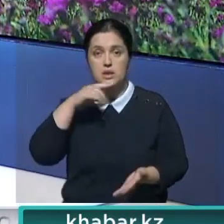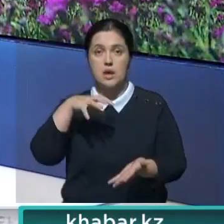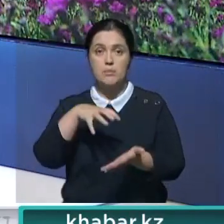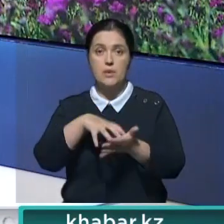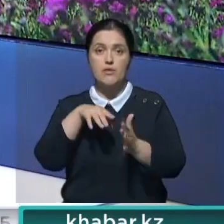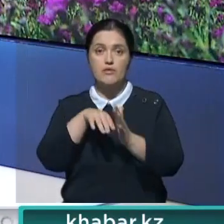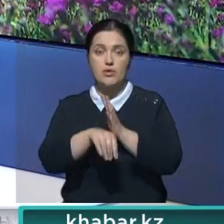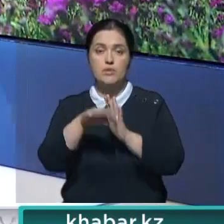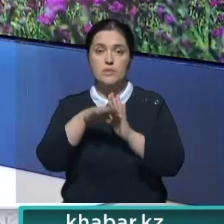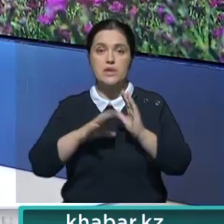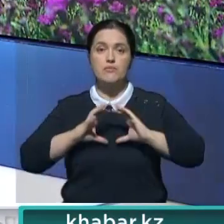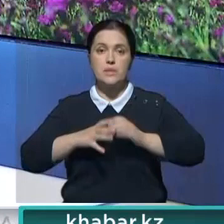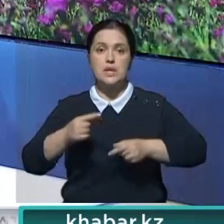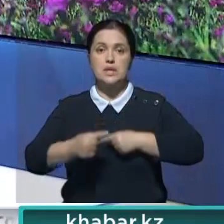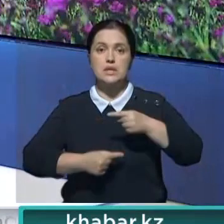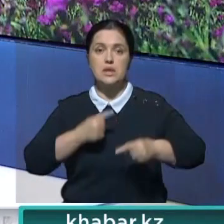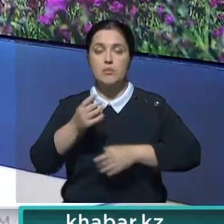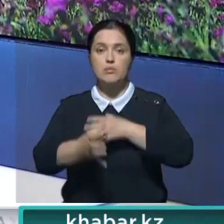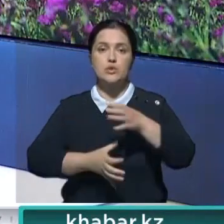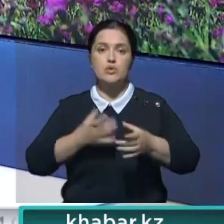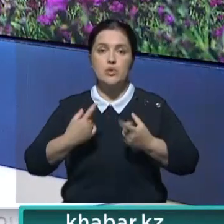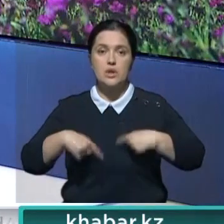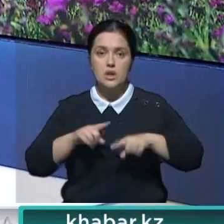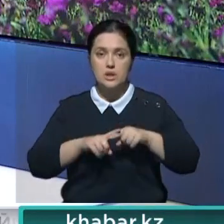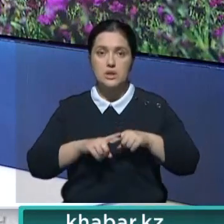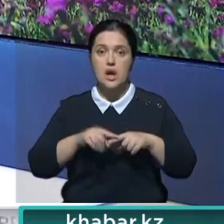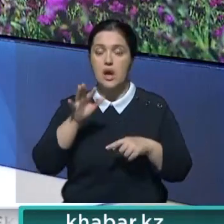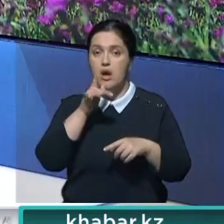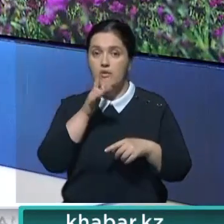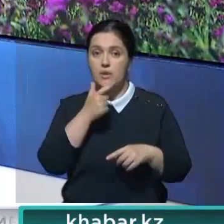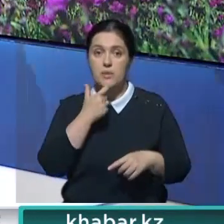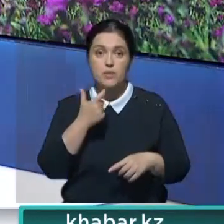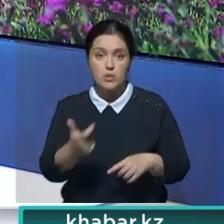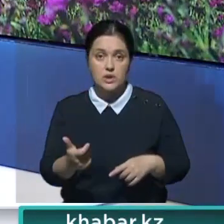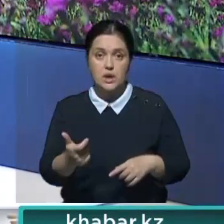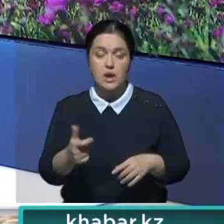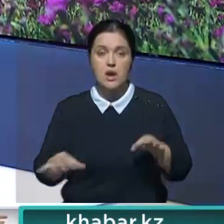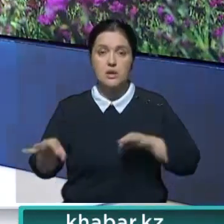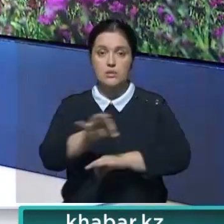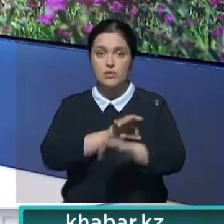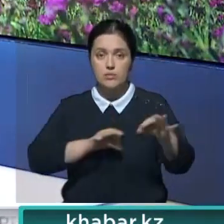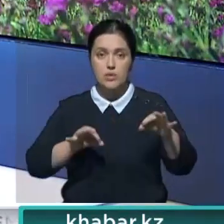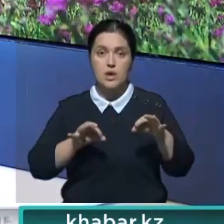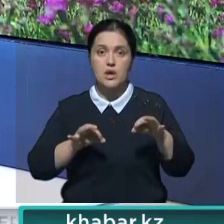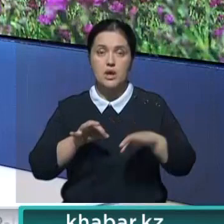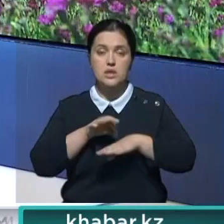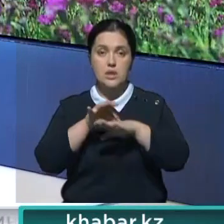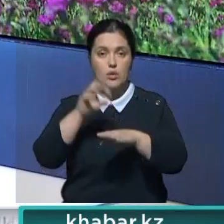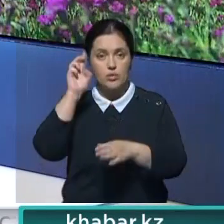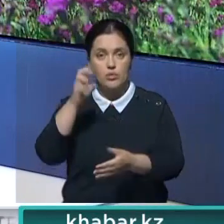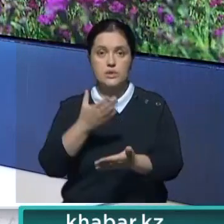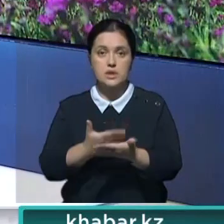казахстанский объект, который включен в список всемирного наследия международной организации. Во время осмотра памятника архитектуры гостью